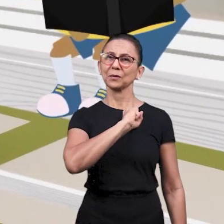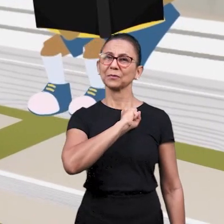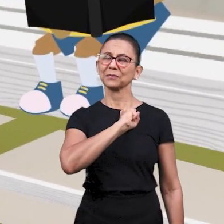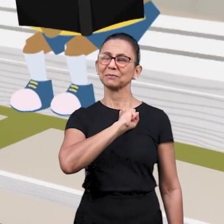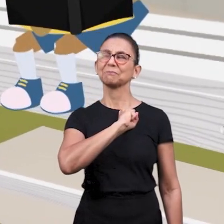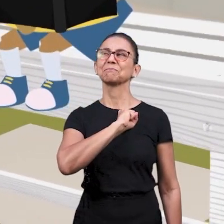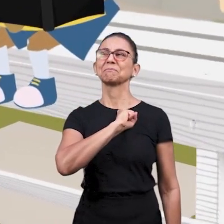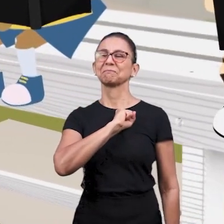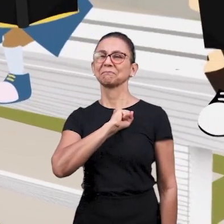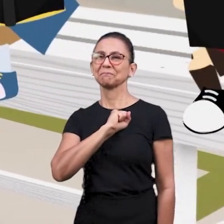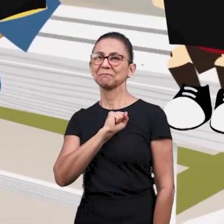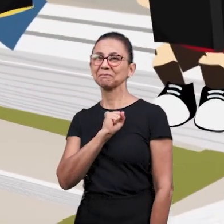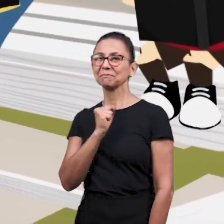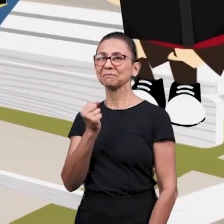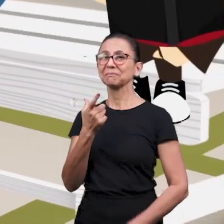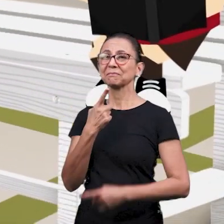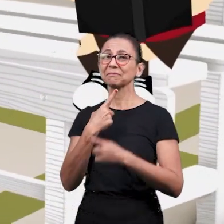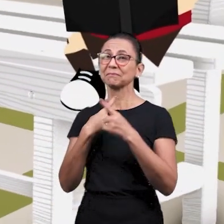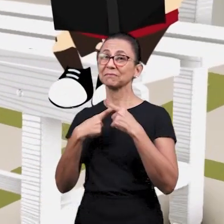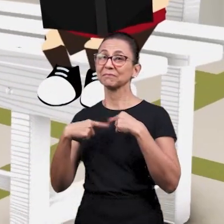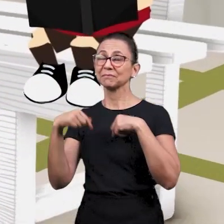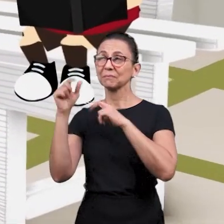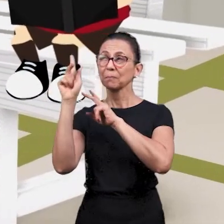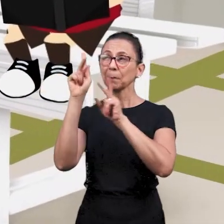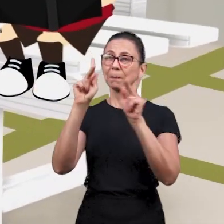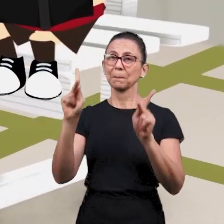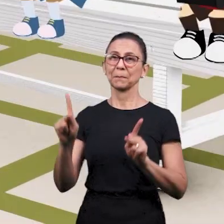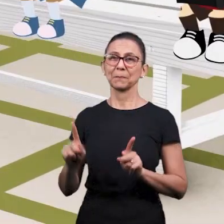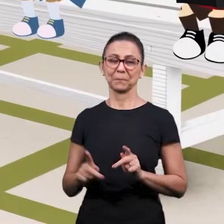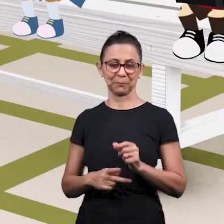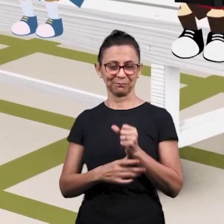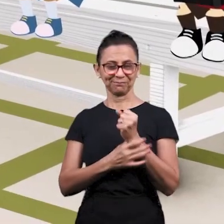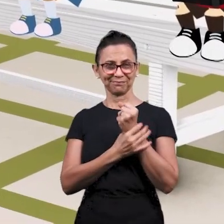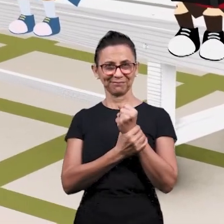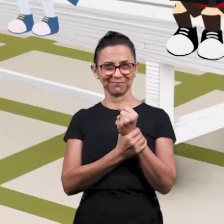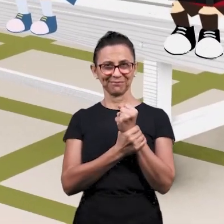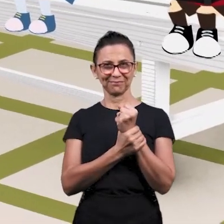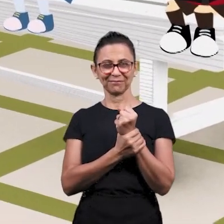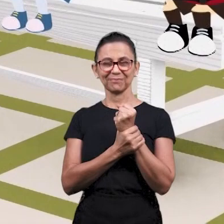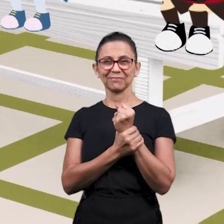мир и безопасность дай мне, Господь, в Иисусе